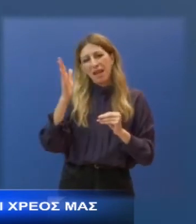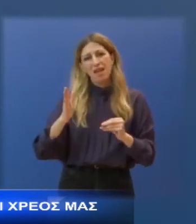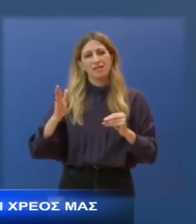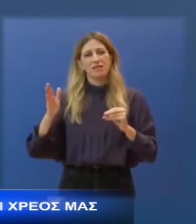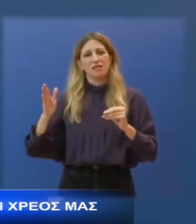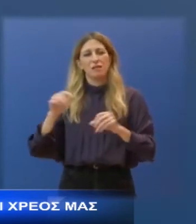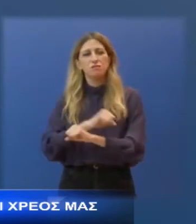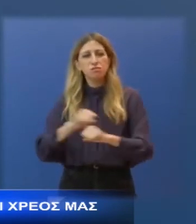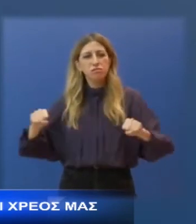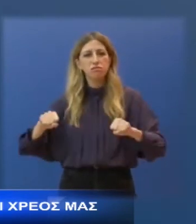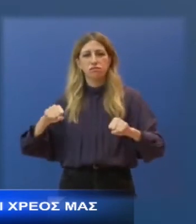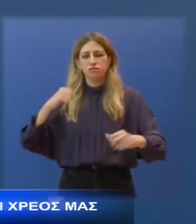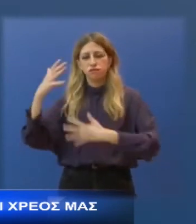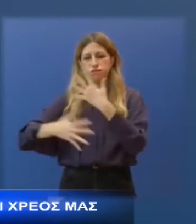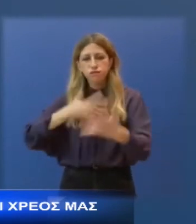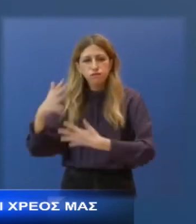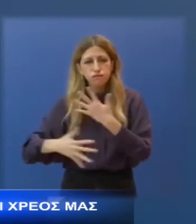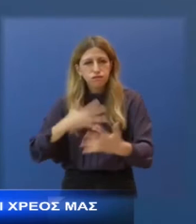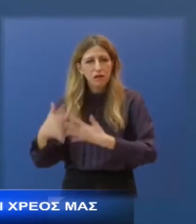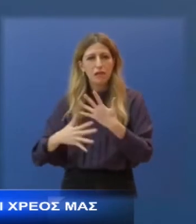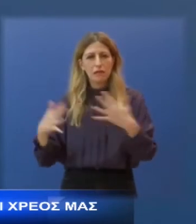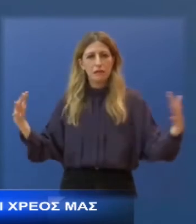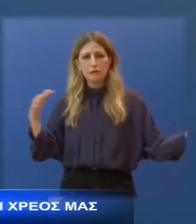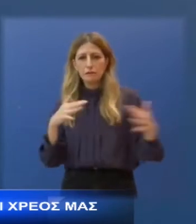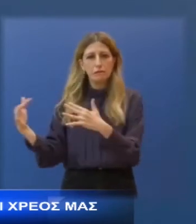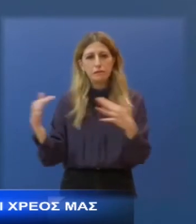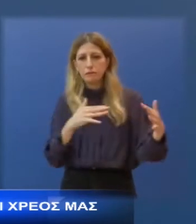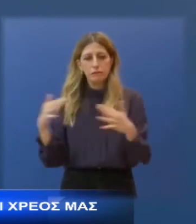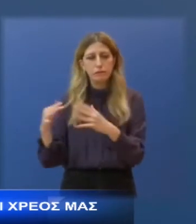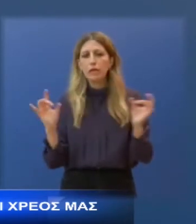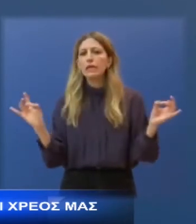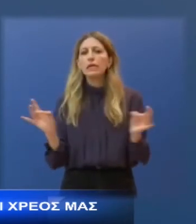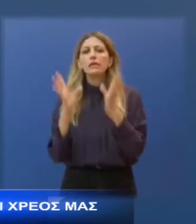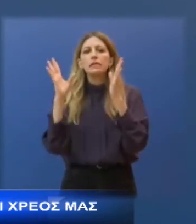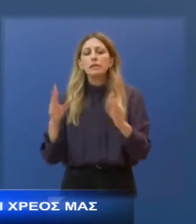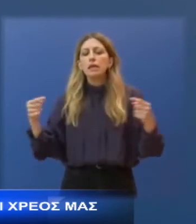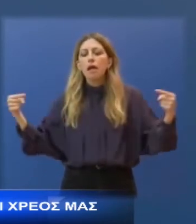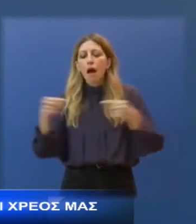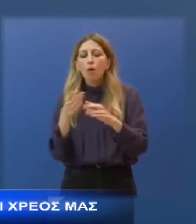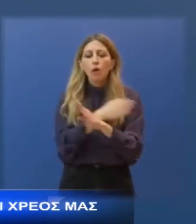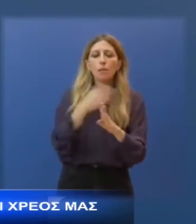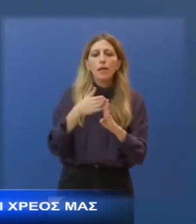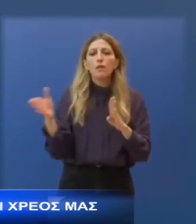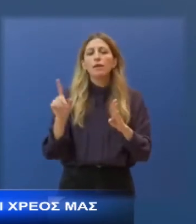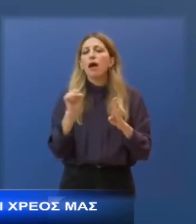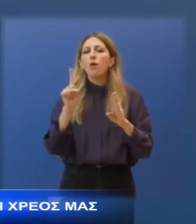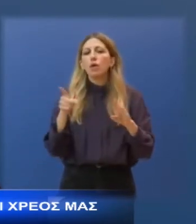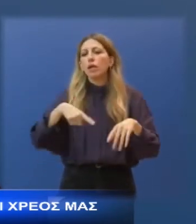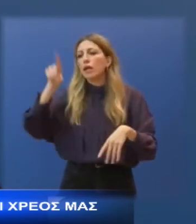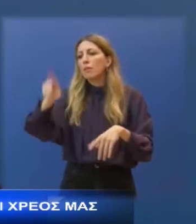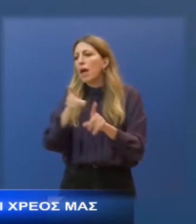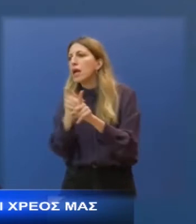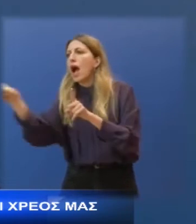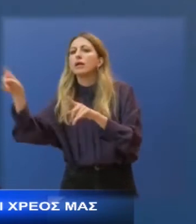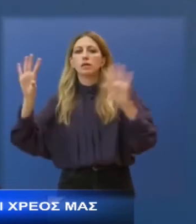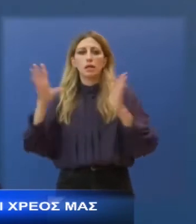έχουν ομαδικώς οπαδικά κίνητρα και τελούνται σε χρόνο και τόπο που δεν συνδέεται απαραίτητα με κάποια αθλητική εκδήλωση. Πρόκειται για τα περιβόητα